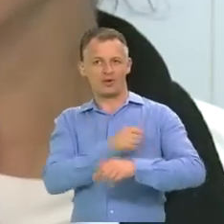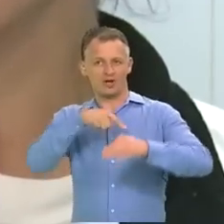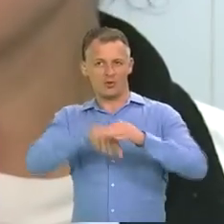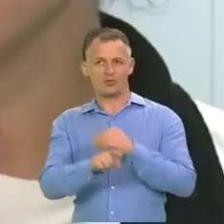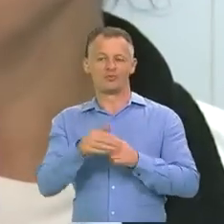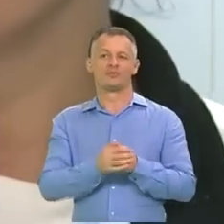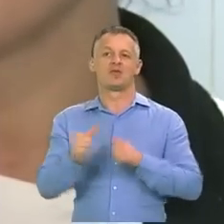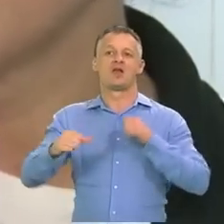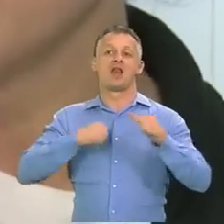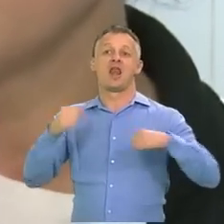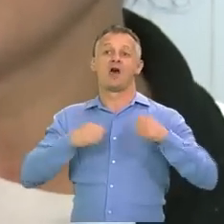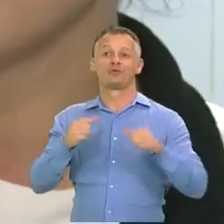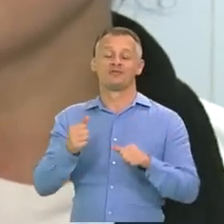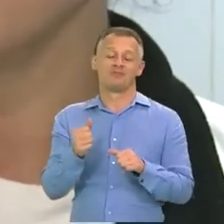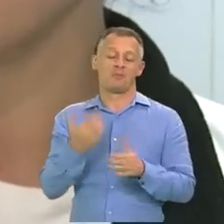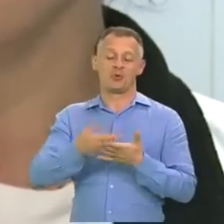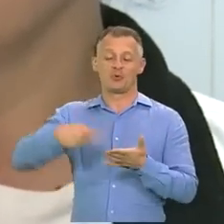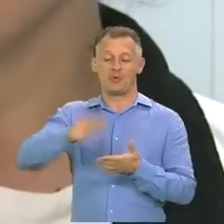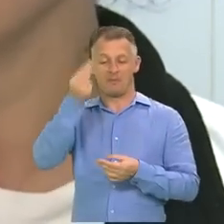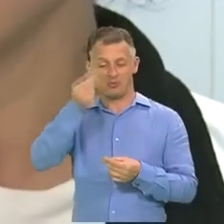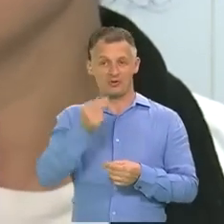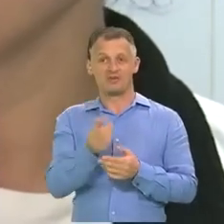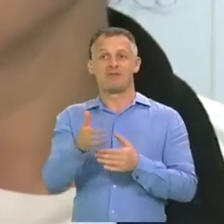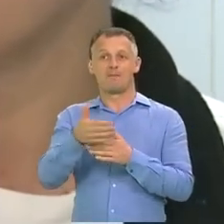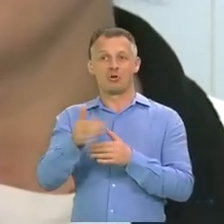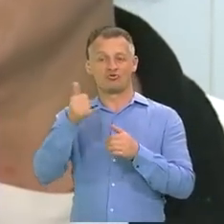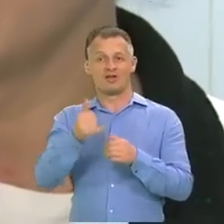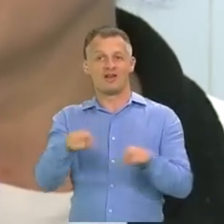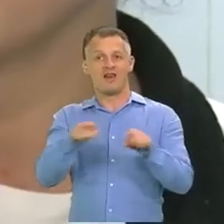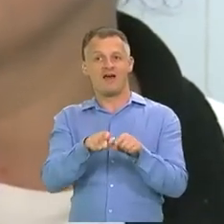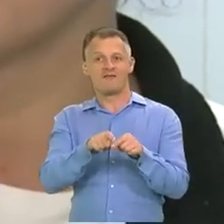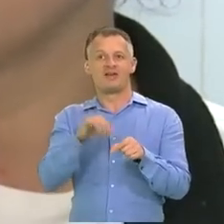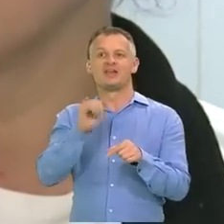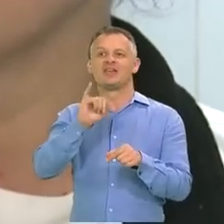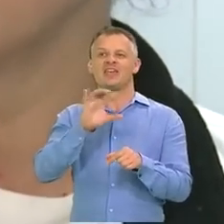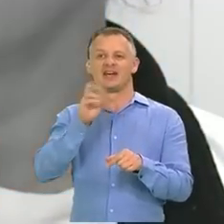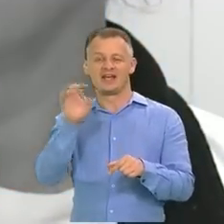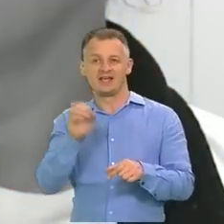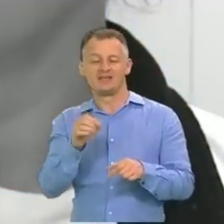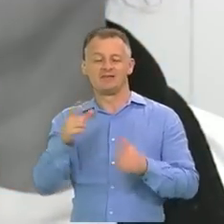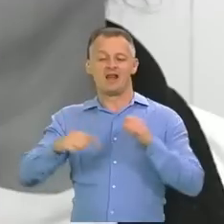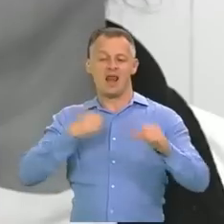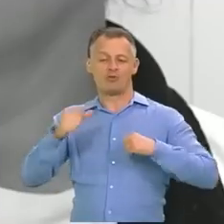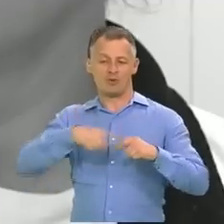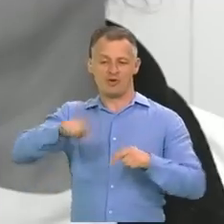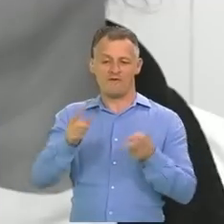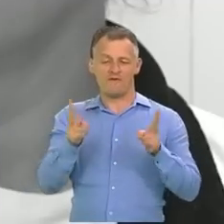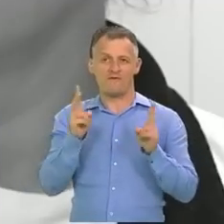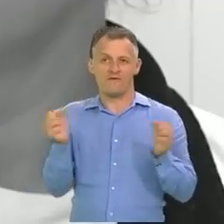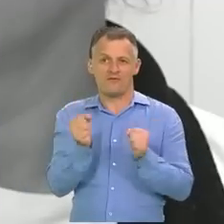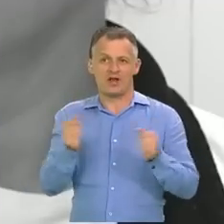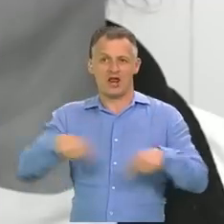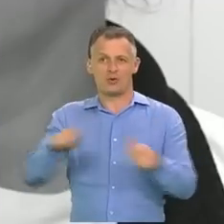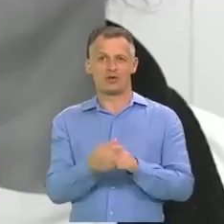laudă că e foarte bine, peștele în siguranță, icrele, că acum e perisabilă marfa, ne laudă că e foarte frig la noi. Oamenii ne